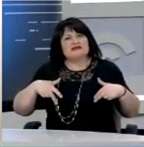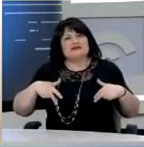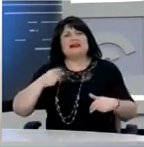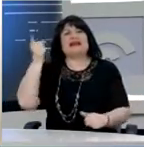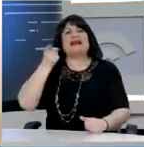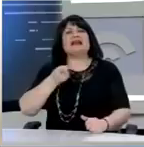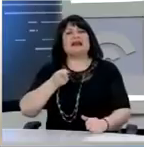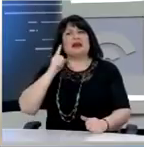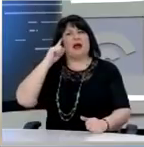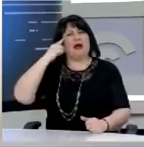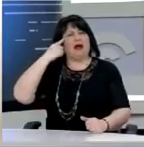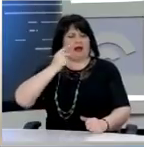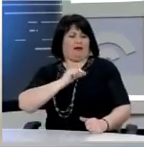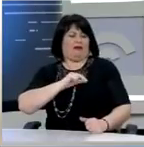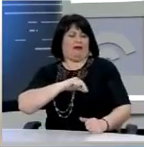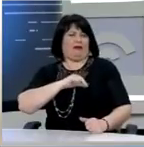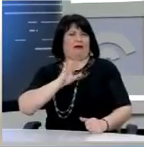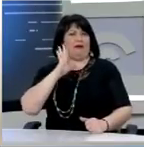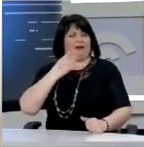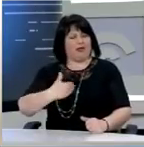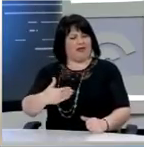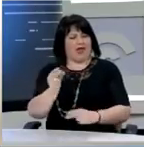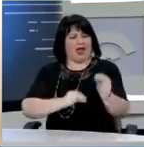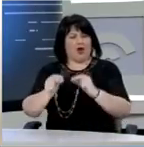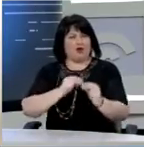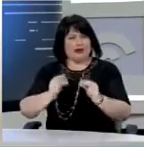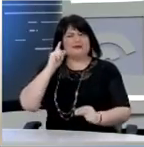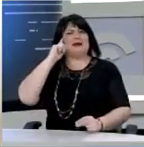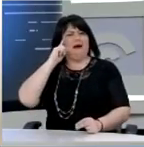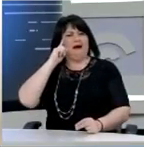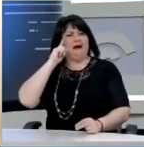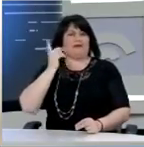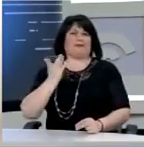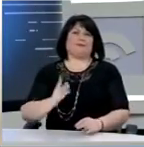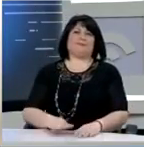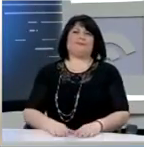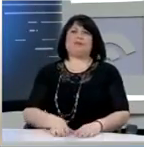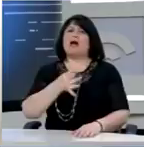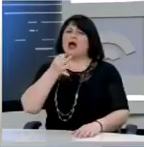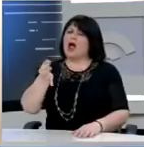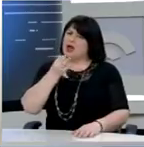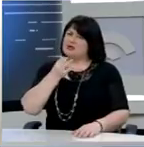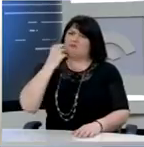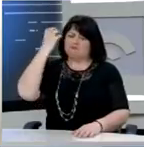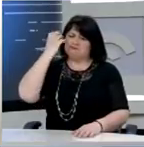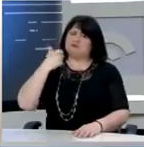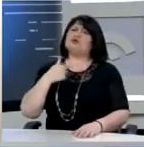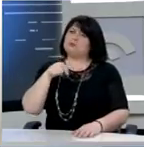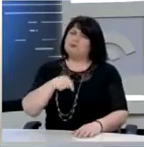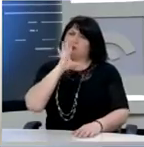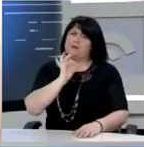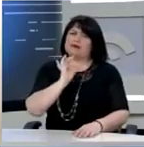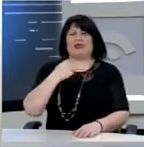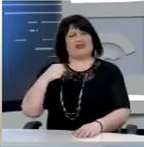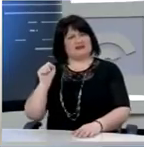κριτήρια ωφελημιστικά, προεκλογικά κριτήρια. Ας υποθέσουμε ότι είναι έτσι. Δεν